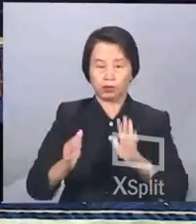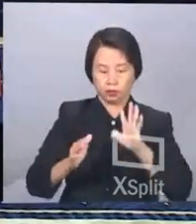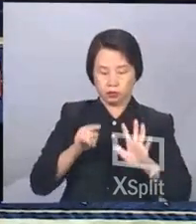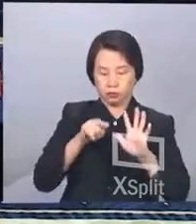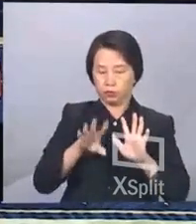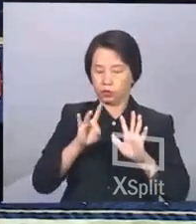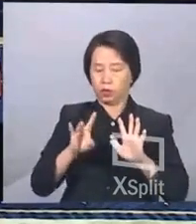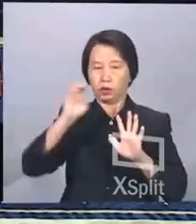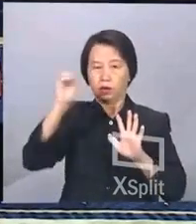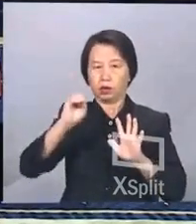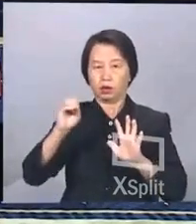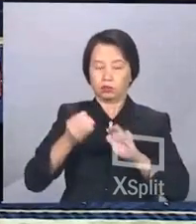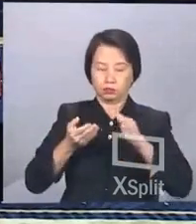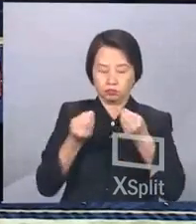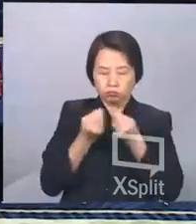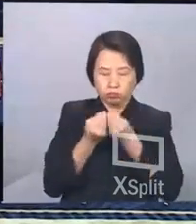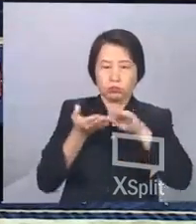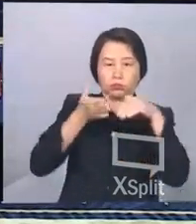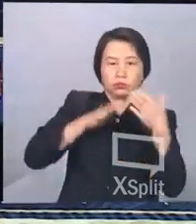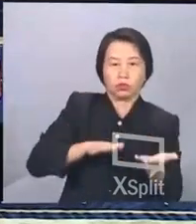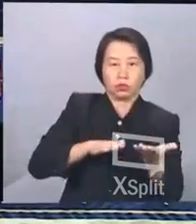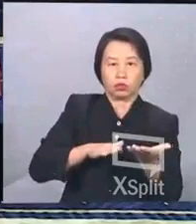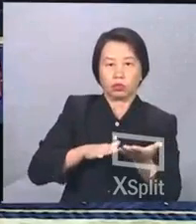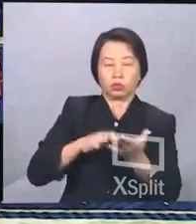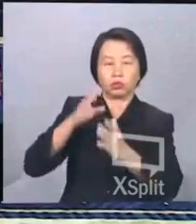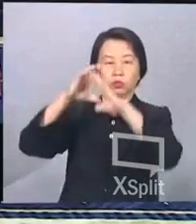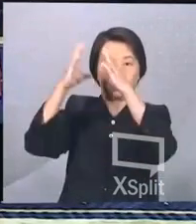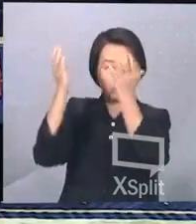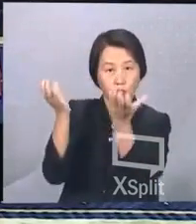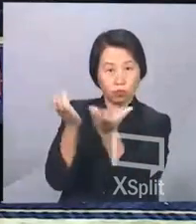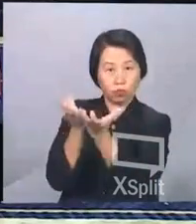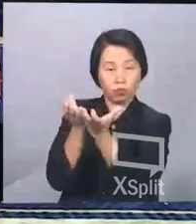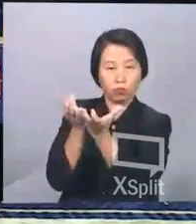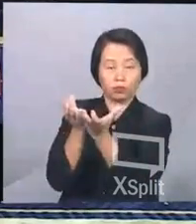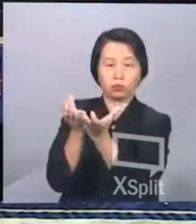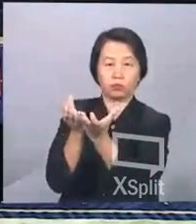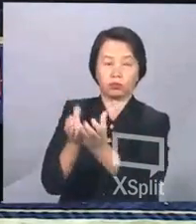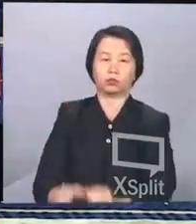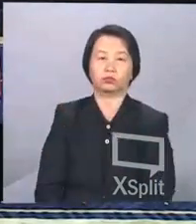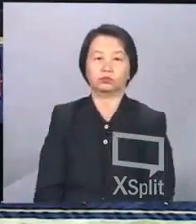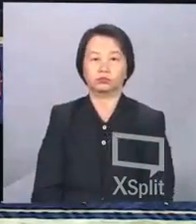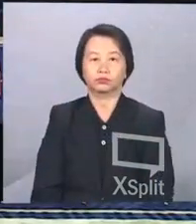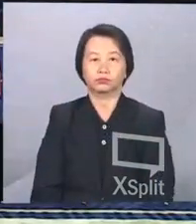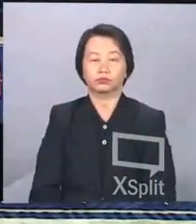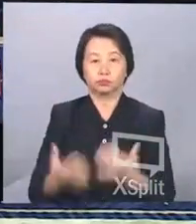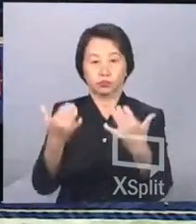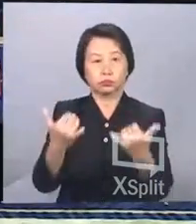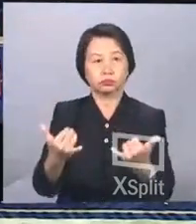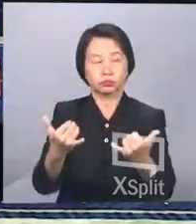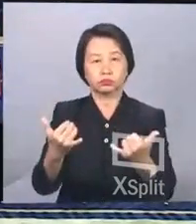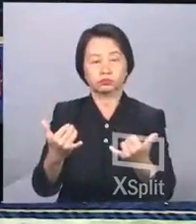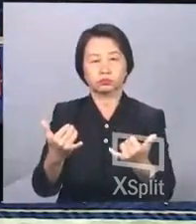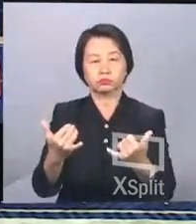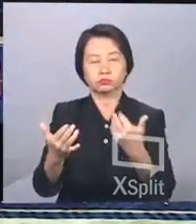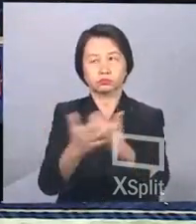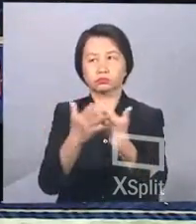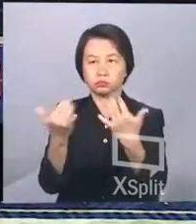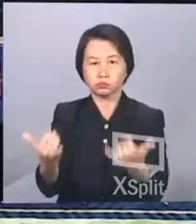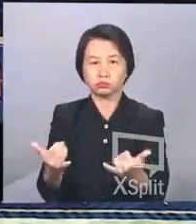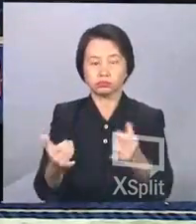50800 kadar kematian di peringkat dunia zakat ini selama